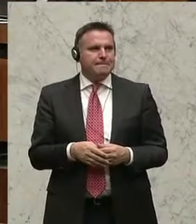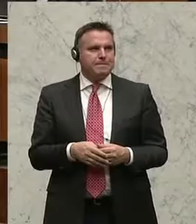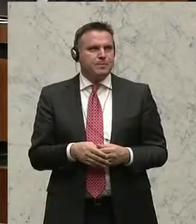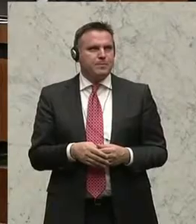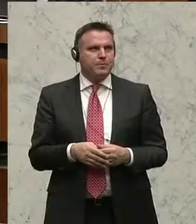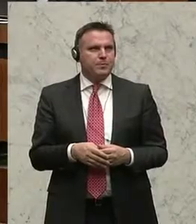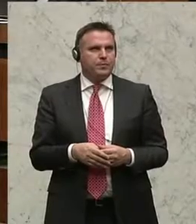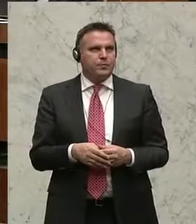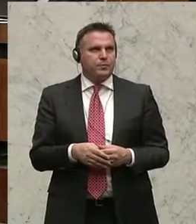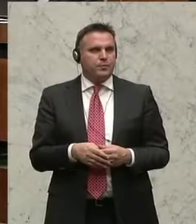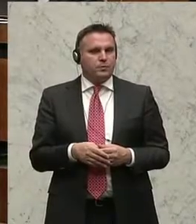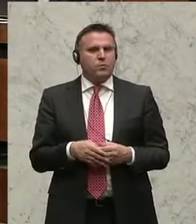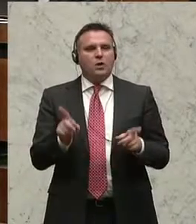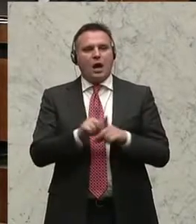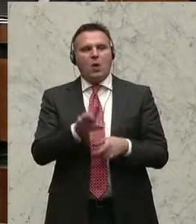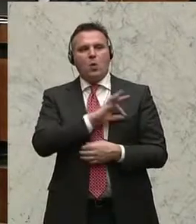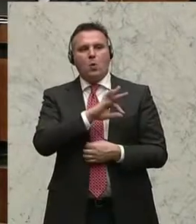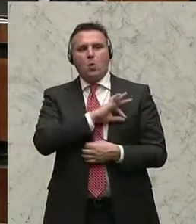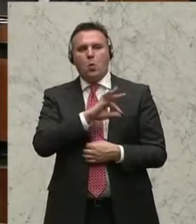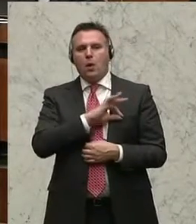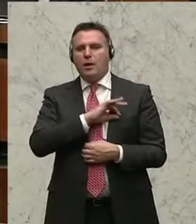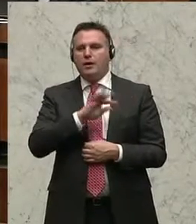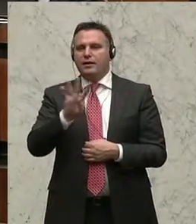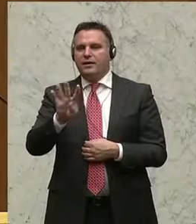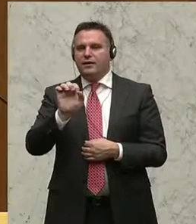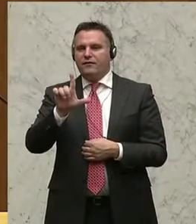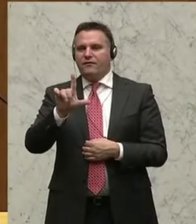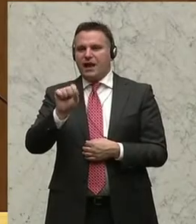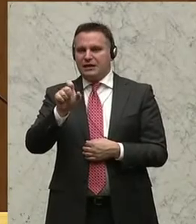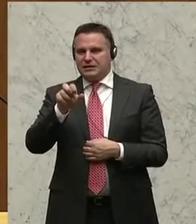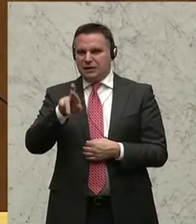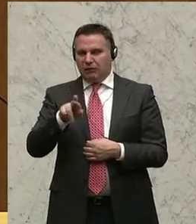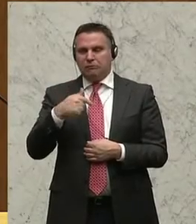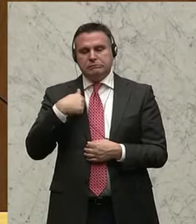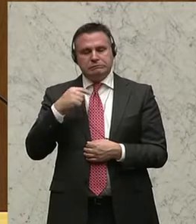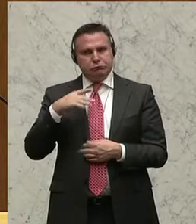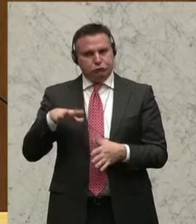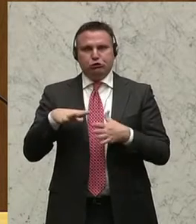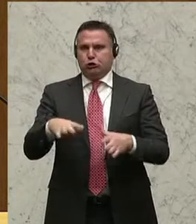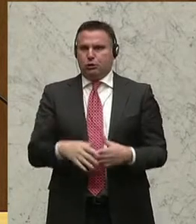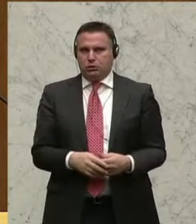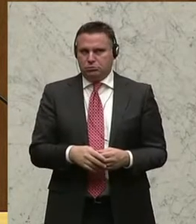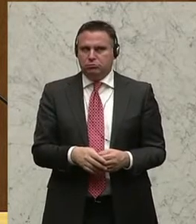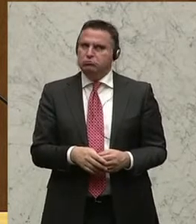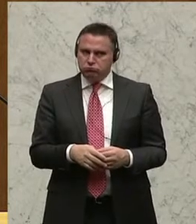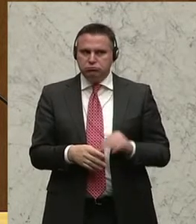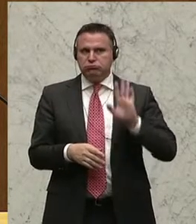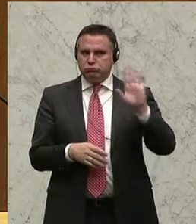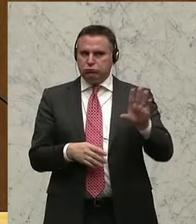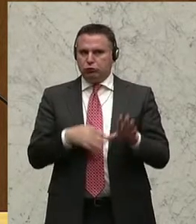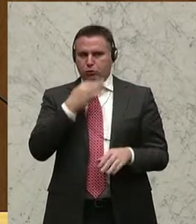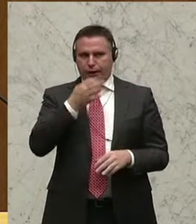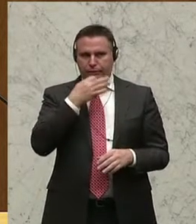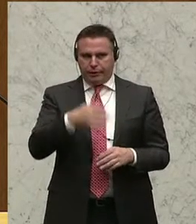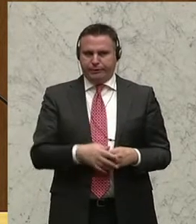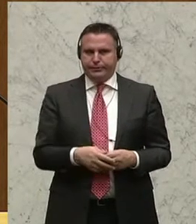ich muss auch zum Kollegen Walser. Kollegen Walser, ich bin wirklich tief erschüttert über Ihre